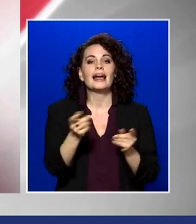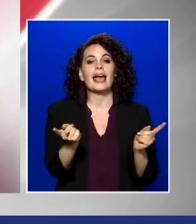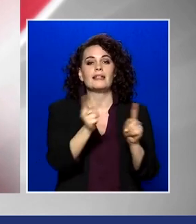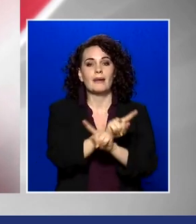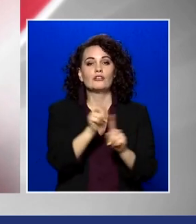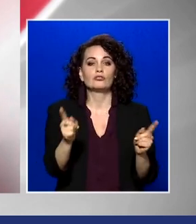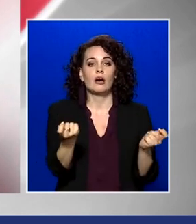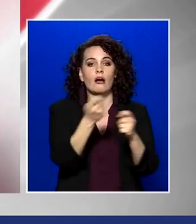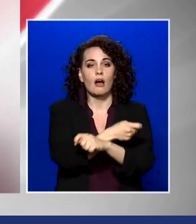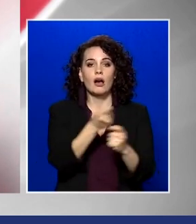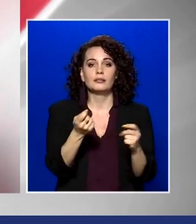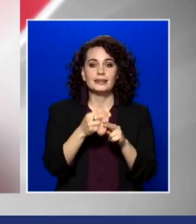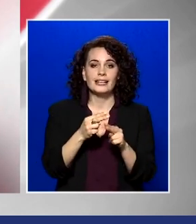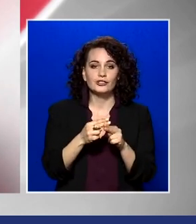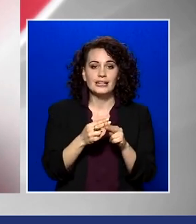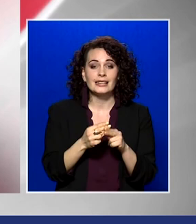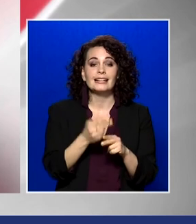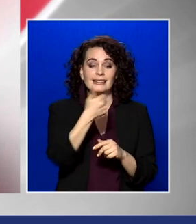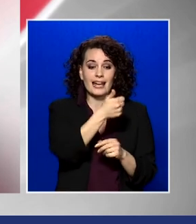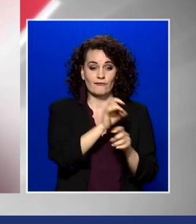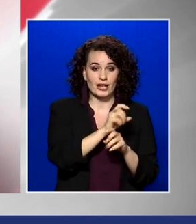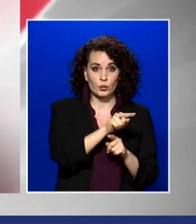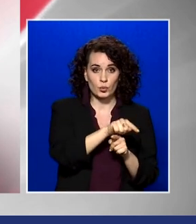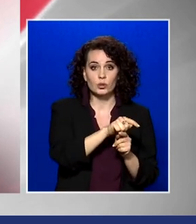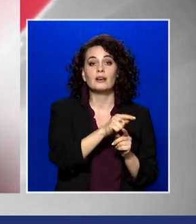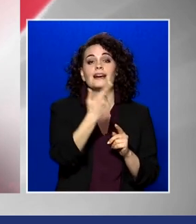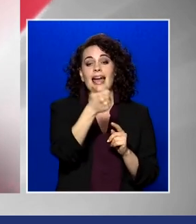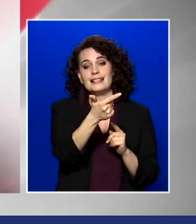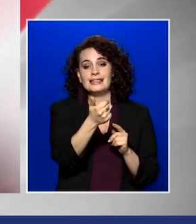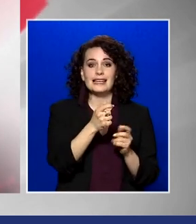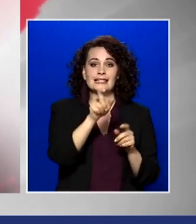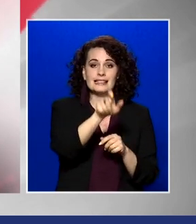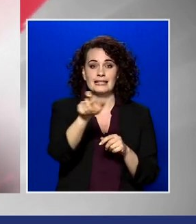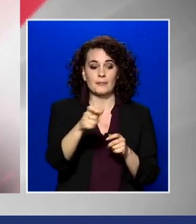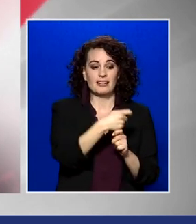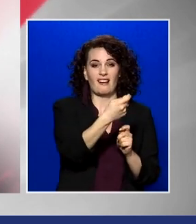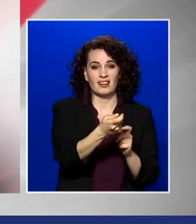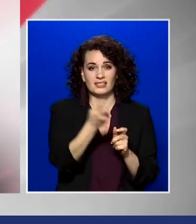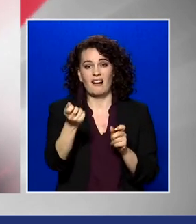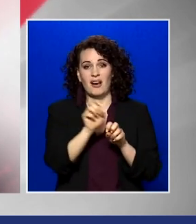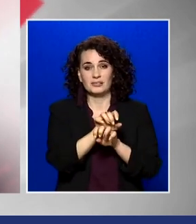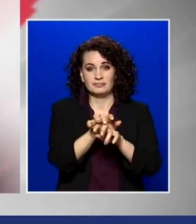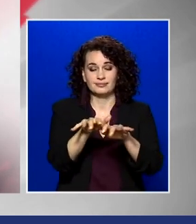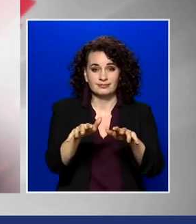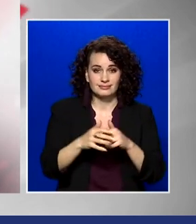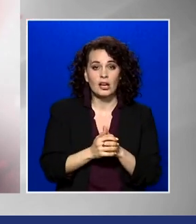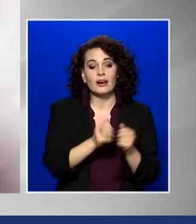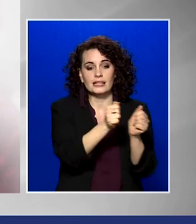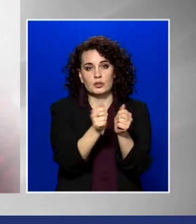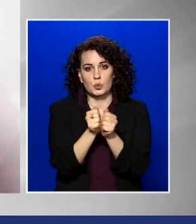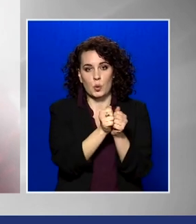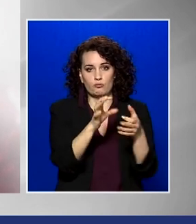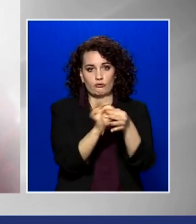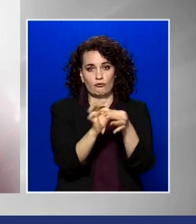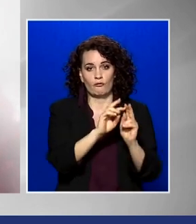a betegséget egy-két személynek, aki a környezetükben van, szoros kontaktnak minősül. Azt